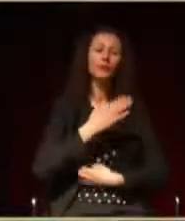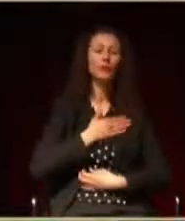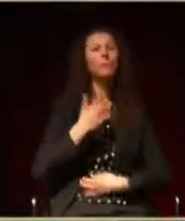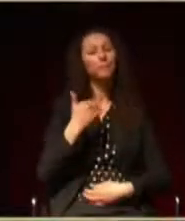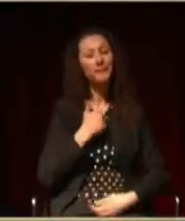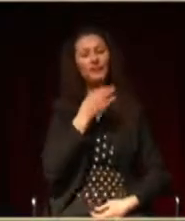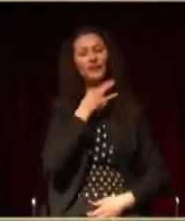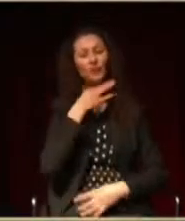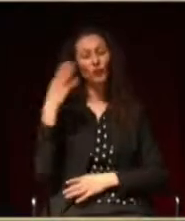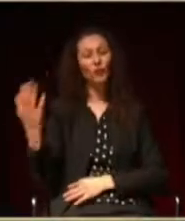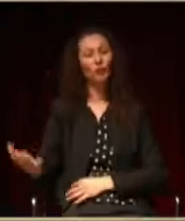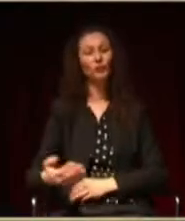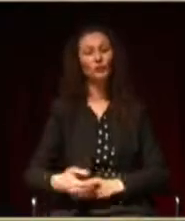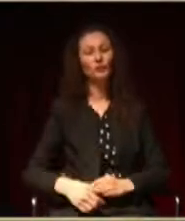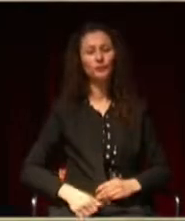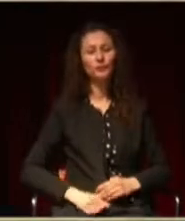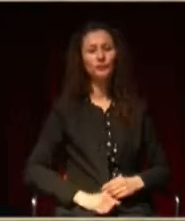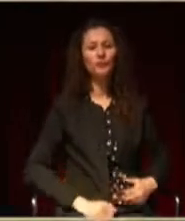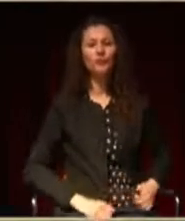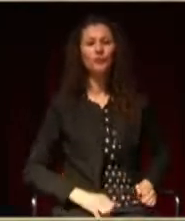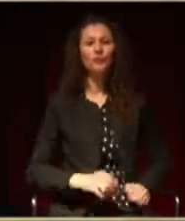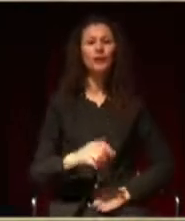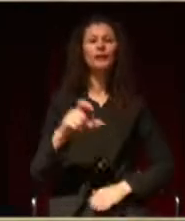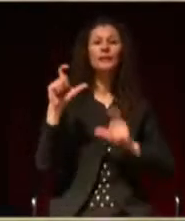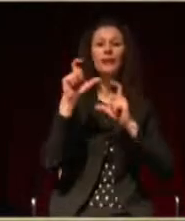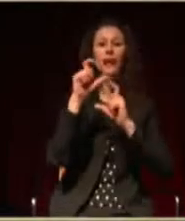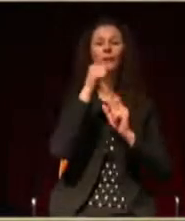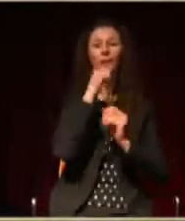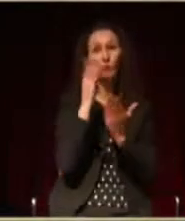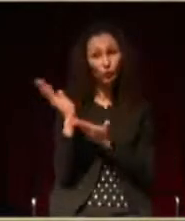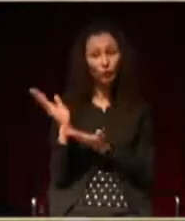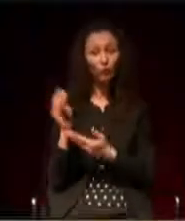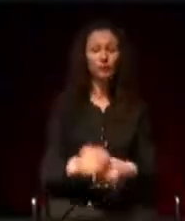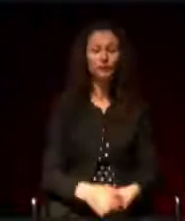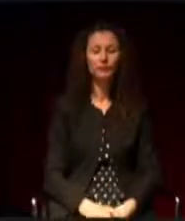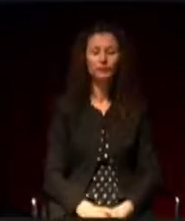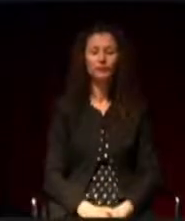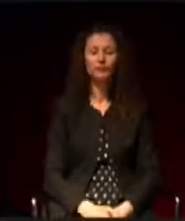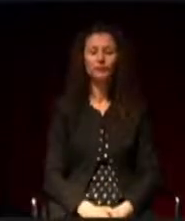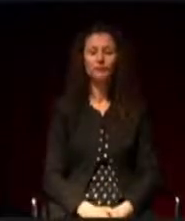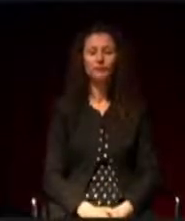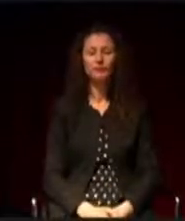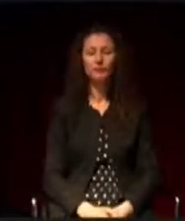Evet, biz de teşekkür ediyoruz. Selahattin Bey, buyursunlar.